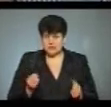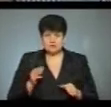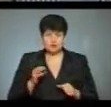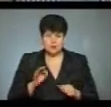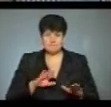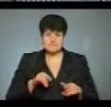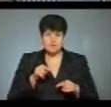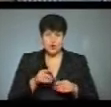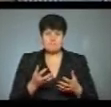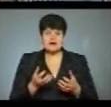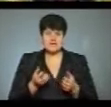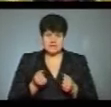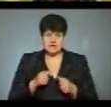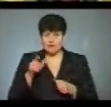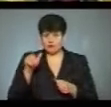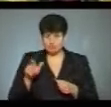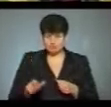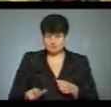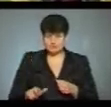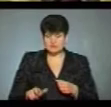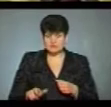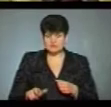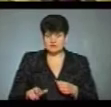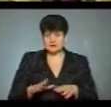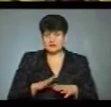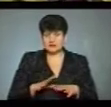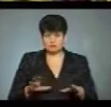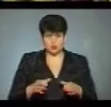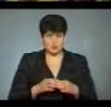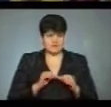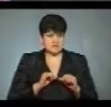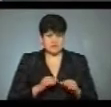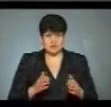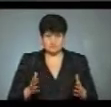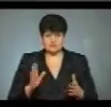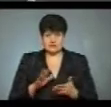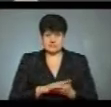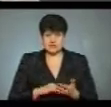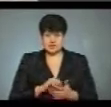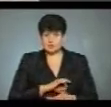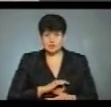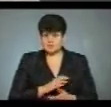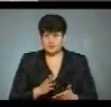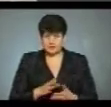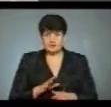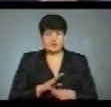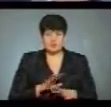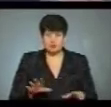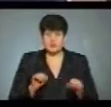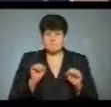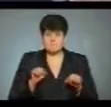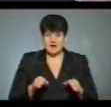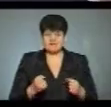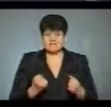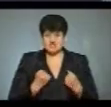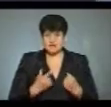після його прийняття у людини праці не буде колективного захисту, тому що будуть знищені профспілки, не буде права